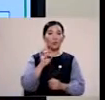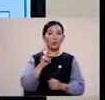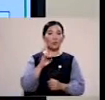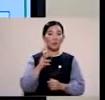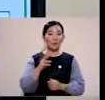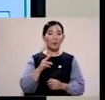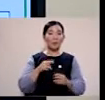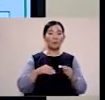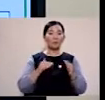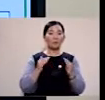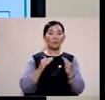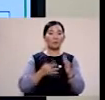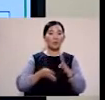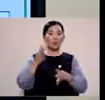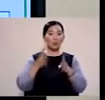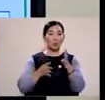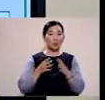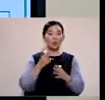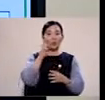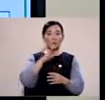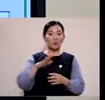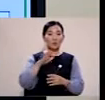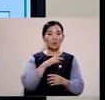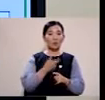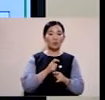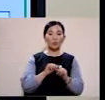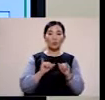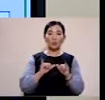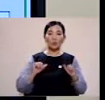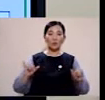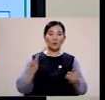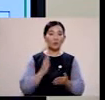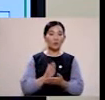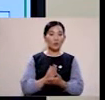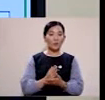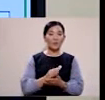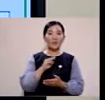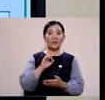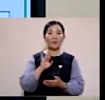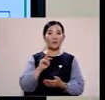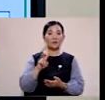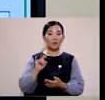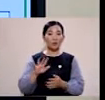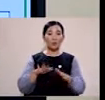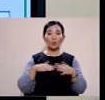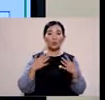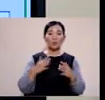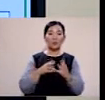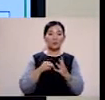binolar. Yurtimizda ko'rkam binolar ko'paymoqda. Tekisliklar.